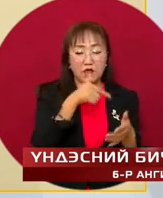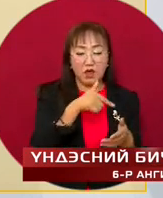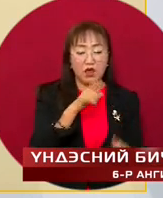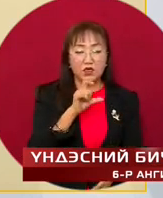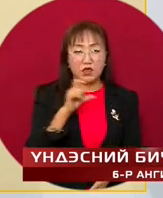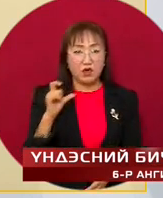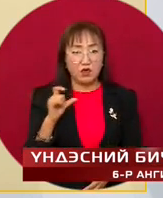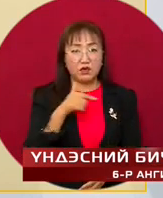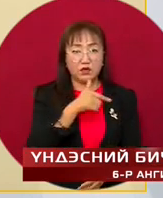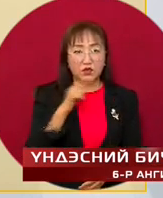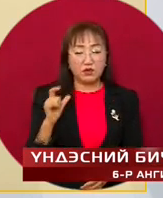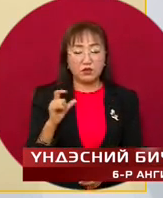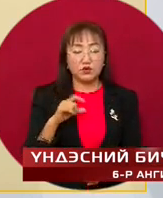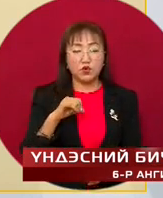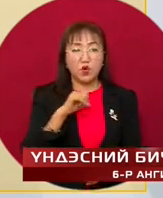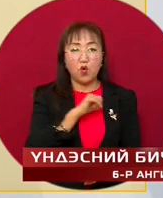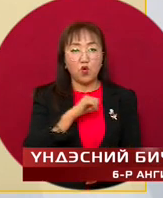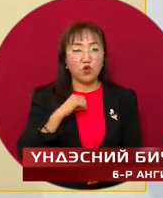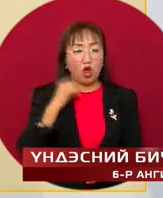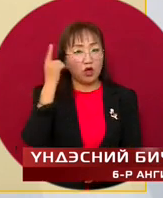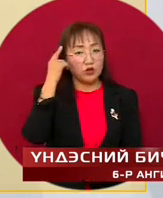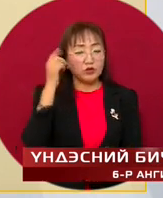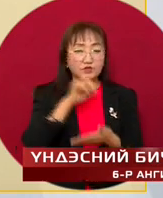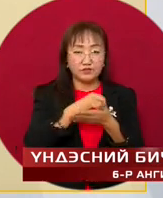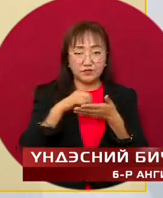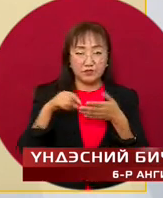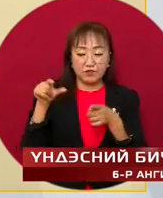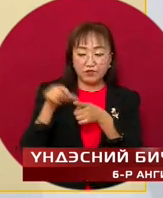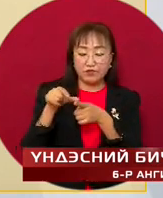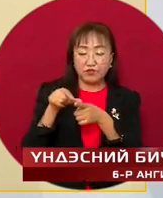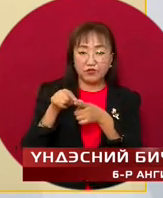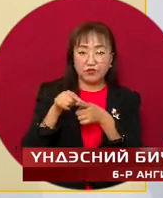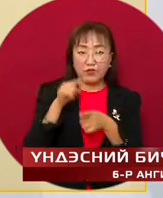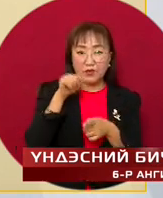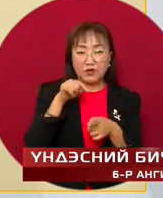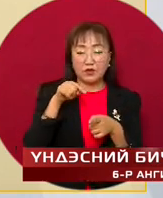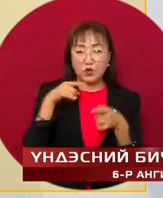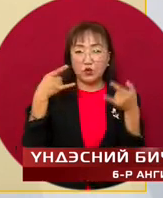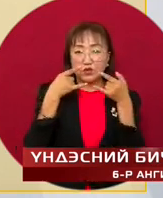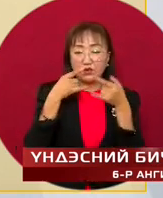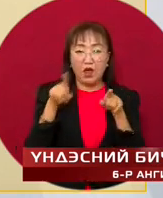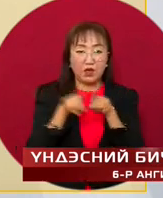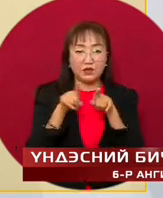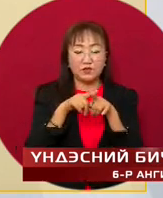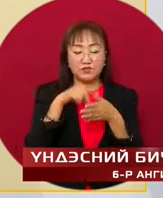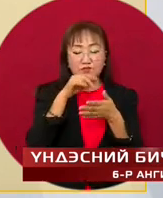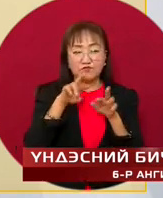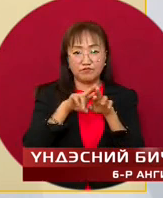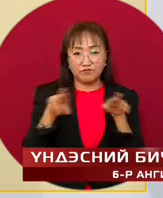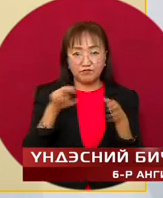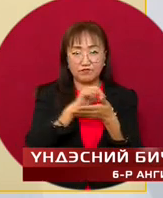бичээд бүх нөхцлүүдээ дараах өгөгдөлд хүснэгтийн дагуу зөв ангилан бичих юм аа.